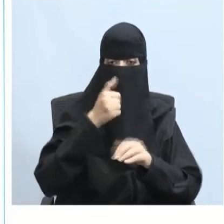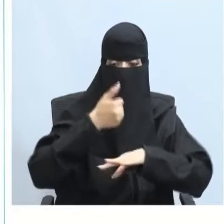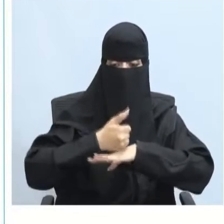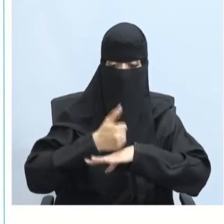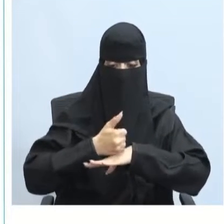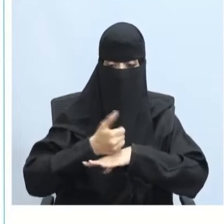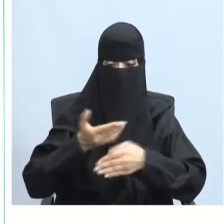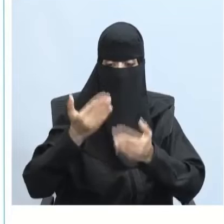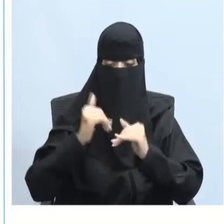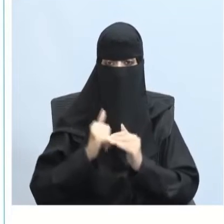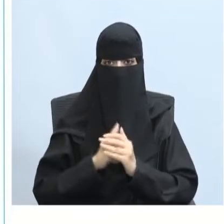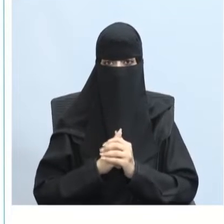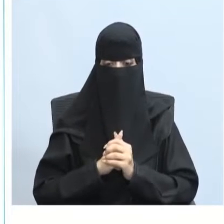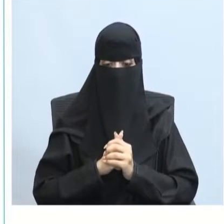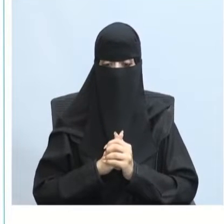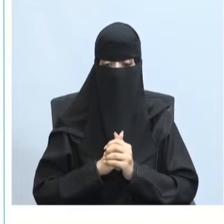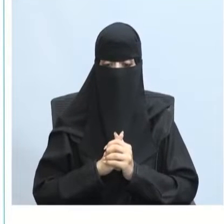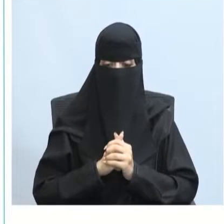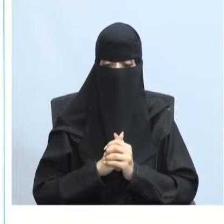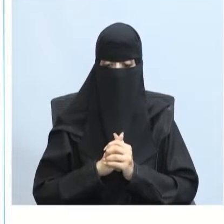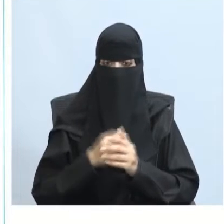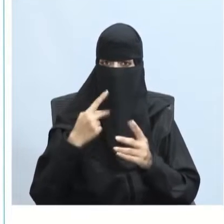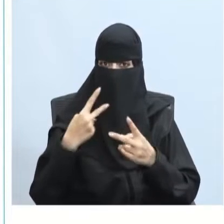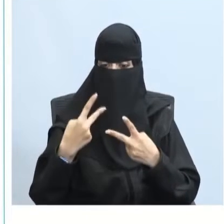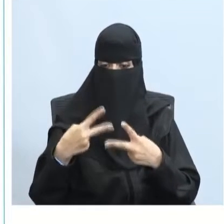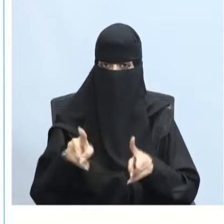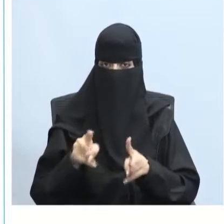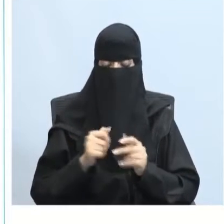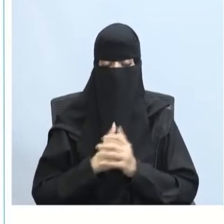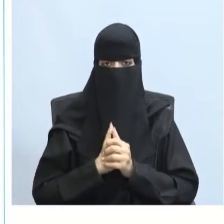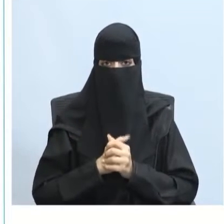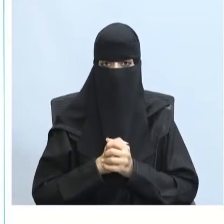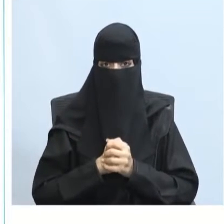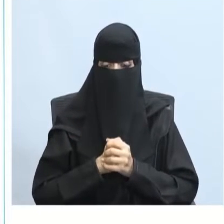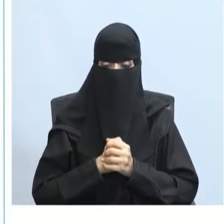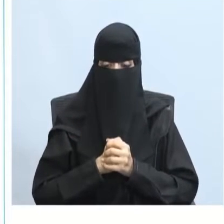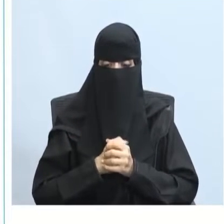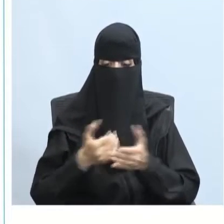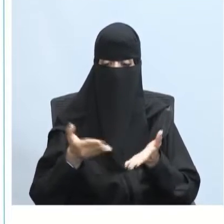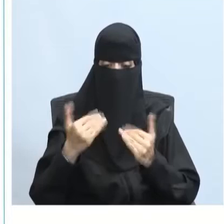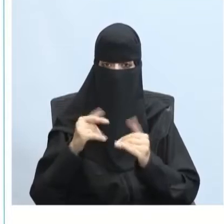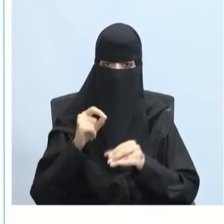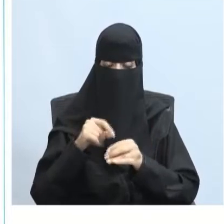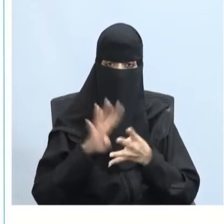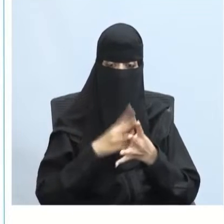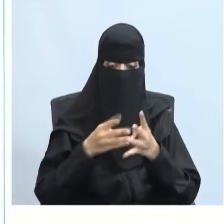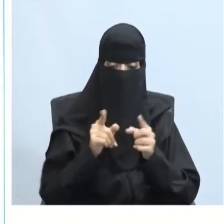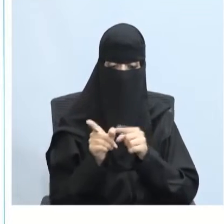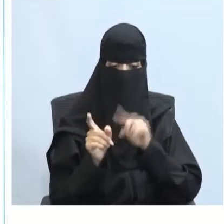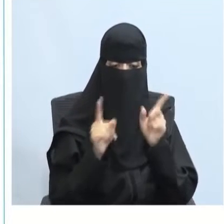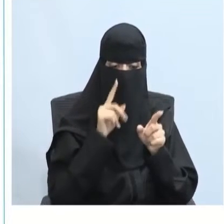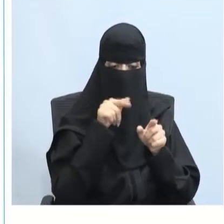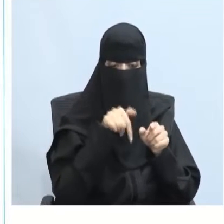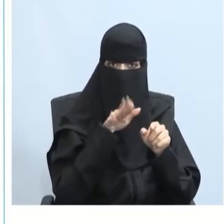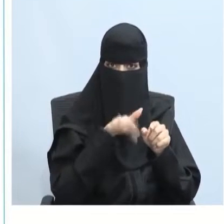حدد صندوق معلم رئيس مايلستون اضغط على موافق في الجدول